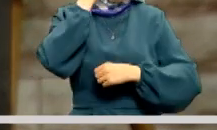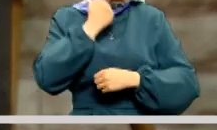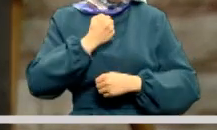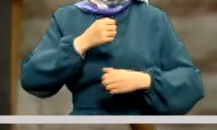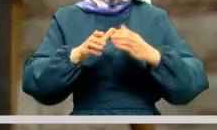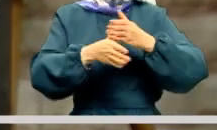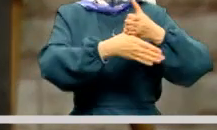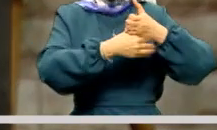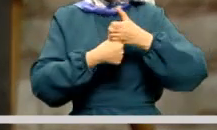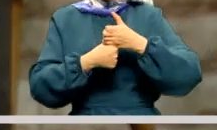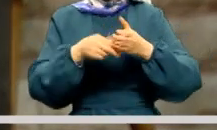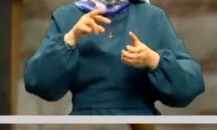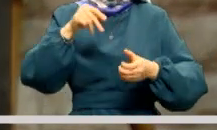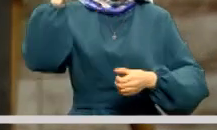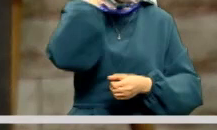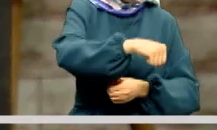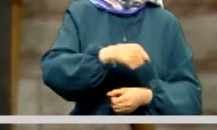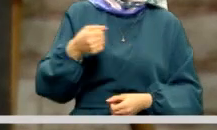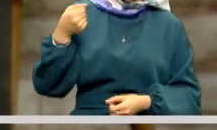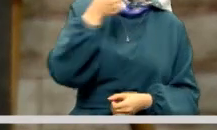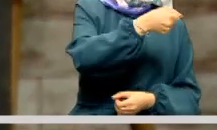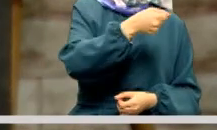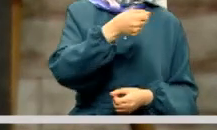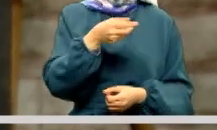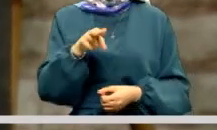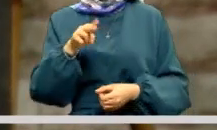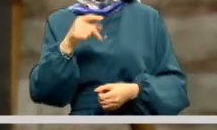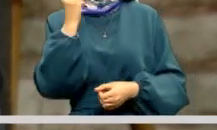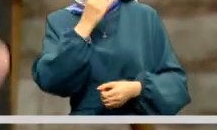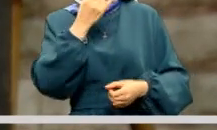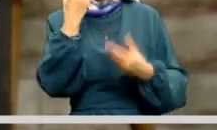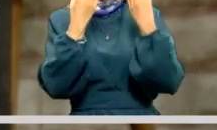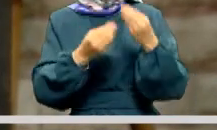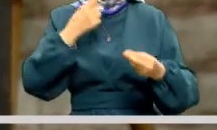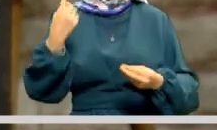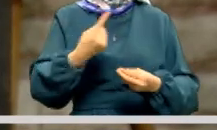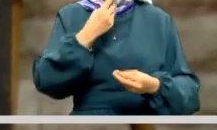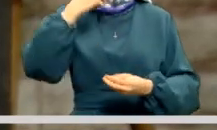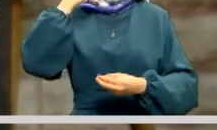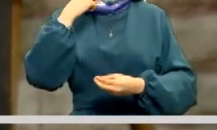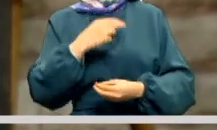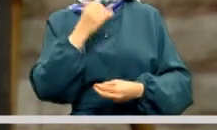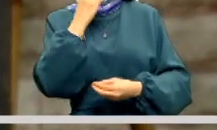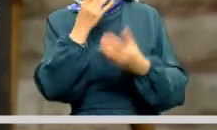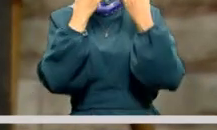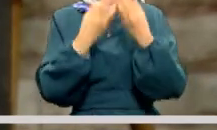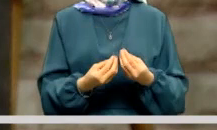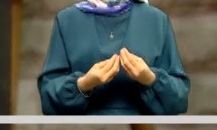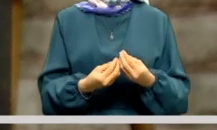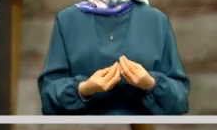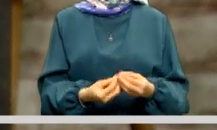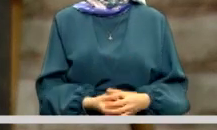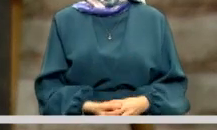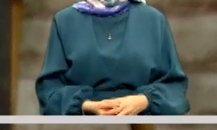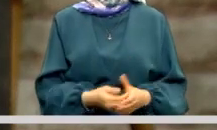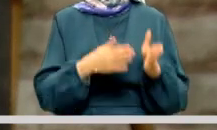çalma Efendim vurma öldürme bu tür kötü olan şeylerde yine ahlakın Hoş olmayan ya da hoş görülmeyen